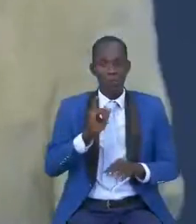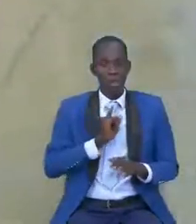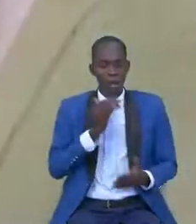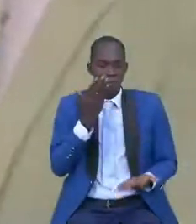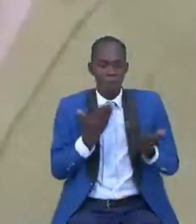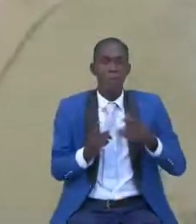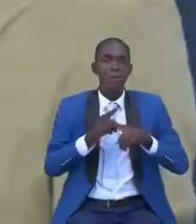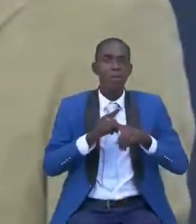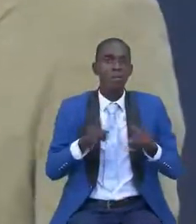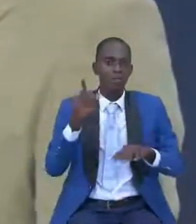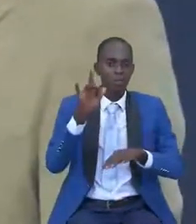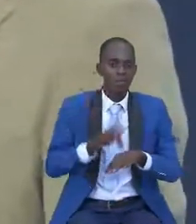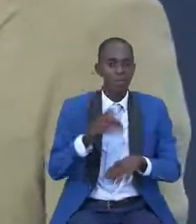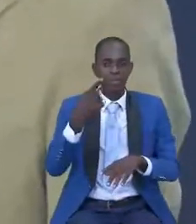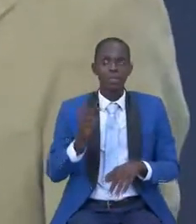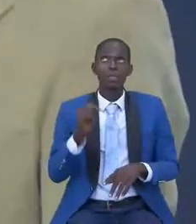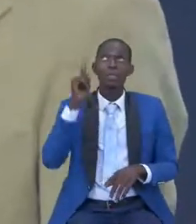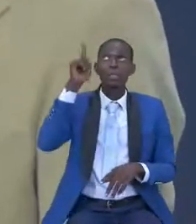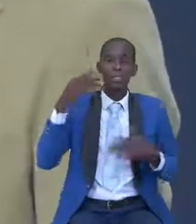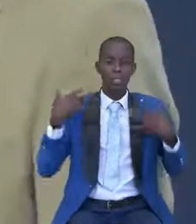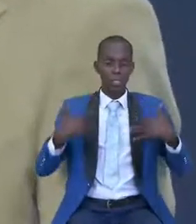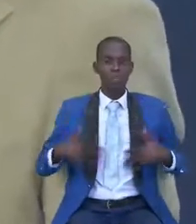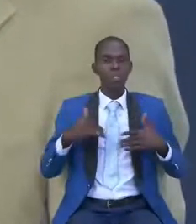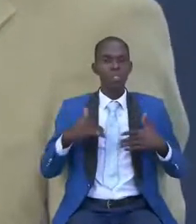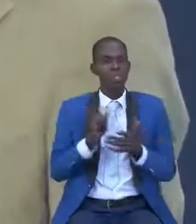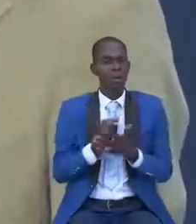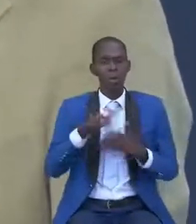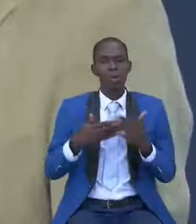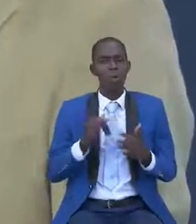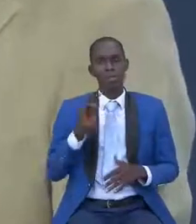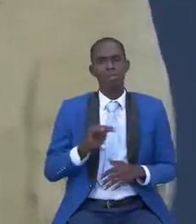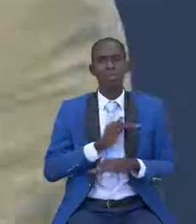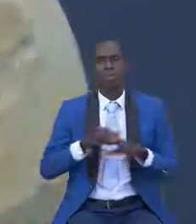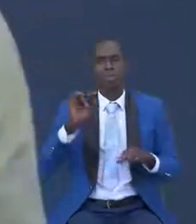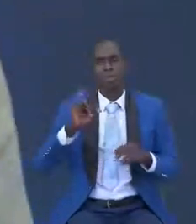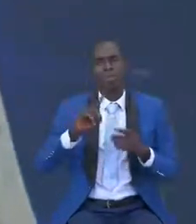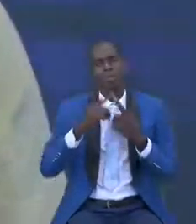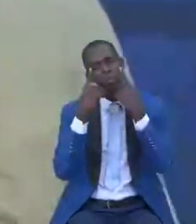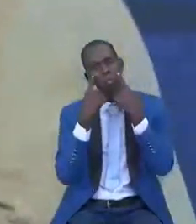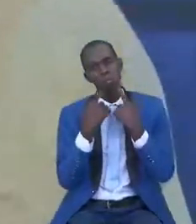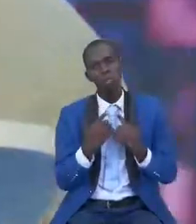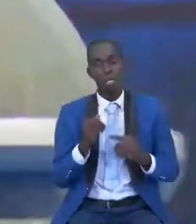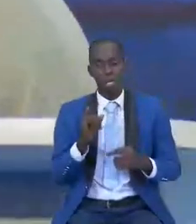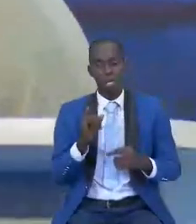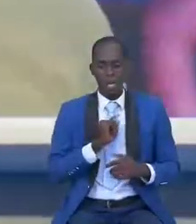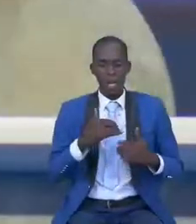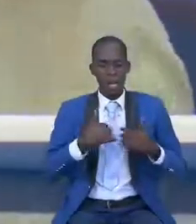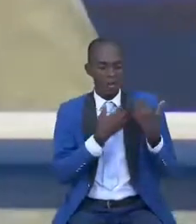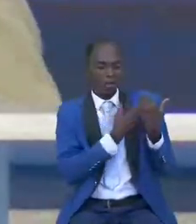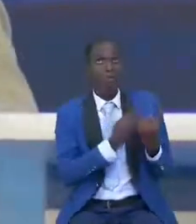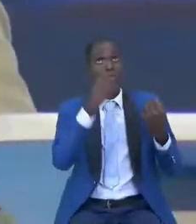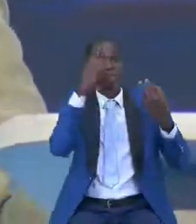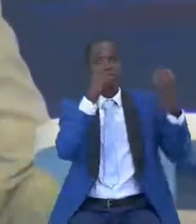lui. Si je peux seulement toucher le bout de son vêtement, c'est tout ce dont j'ai besoin. Je n'ai pas besoin de